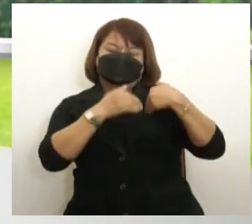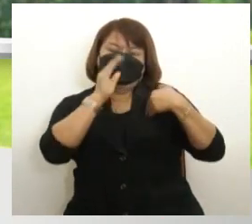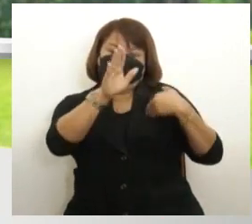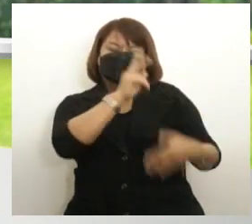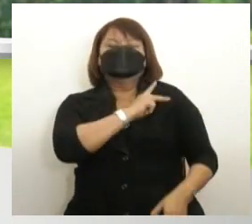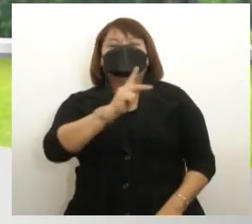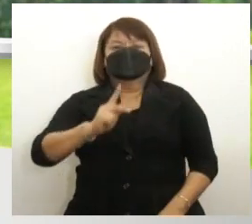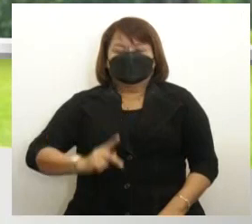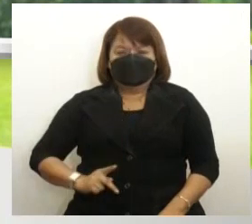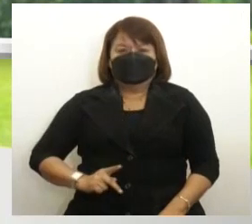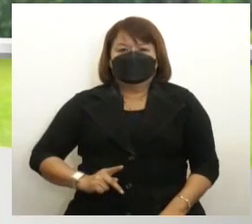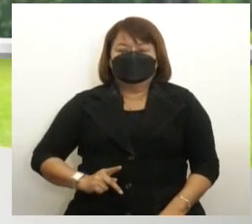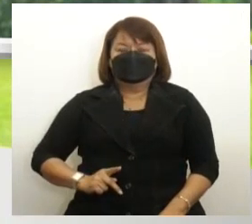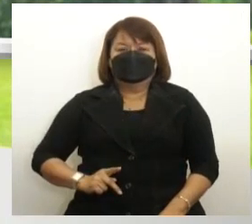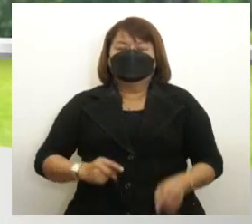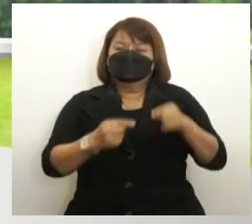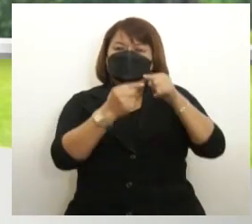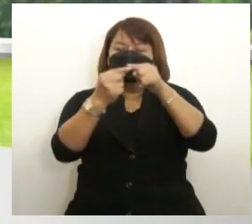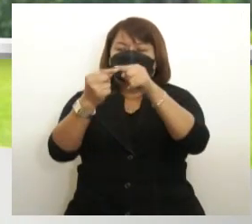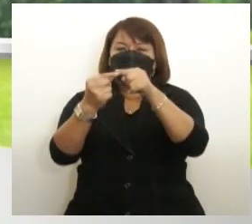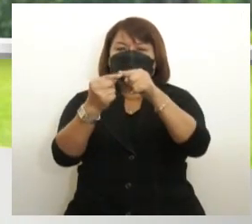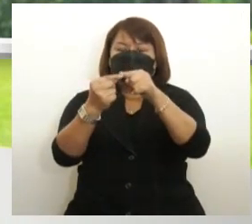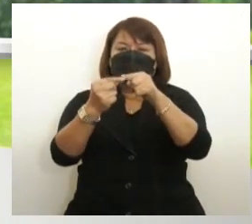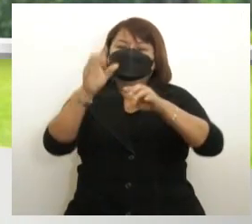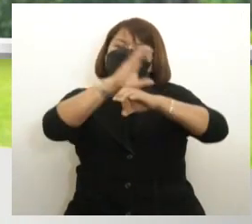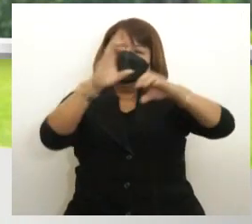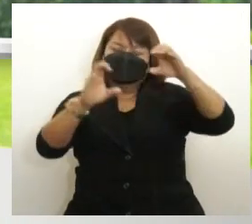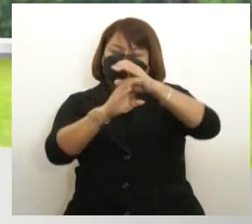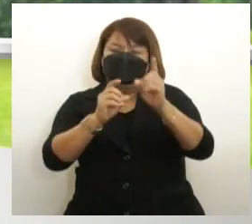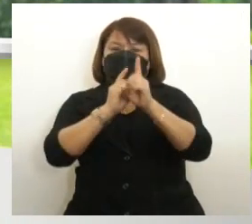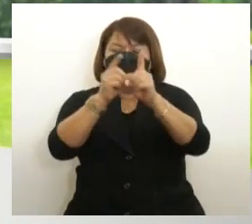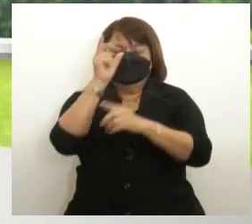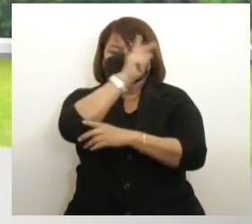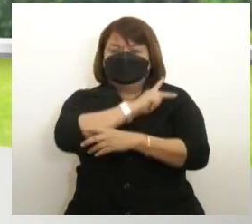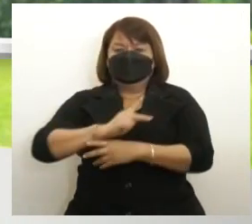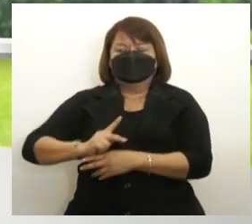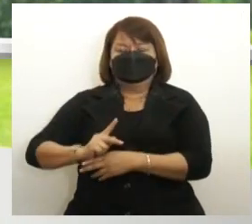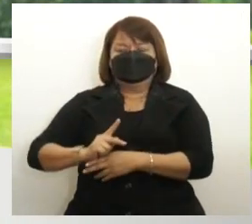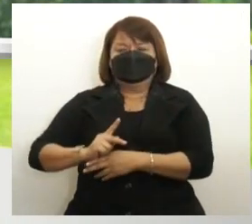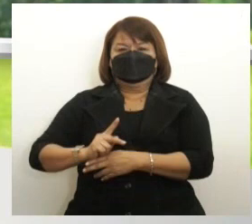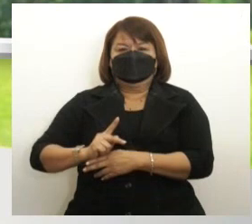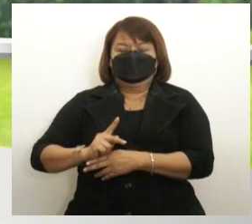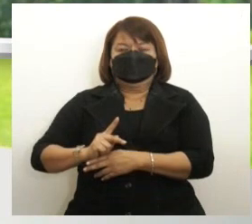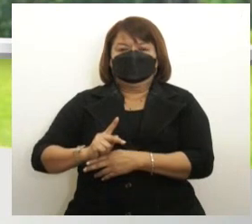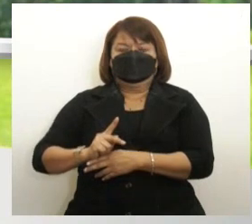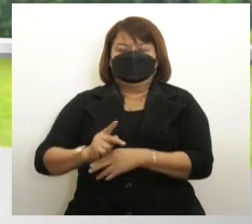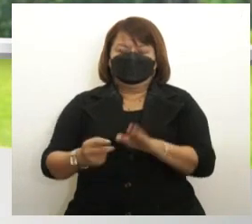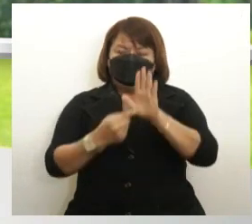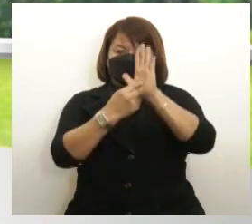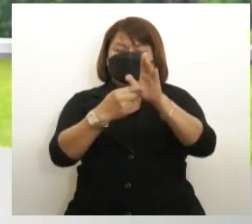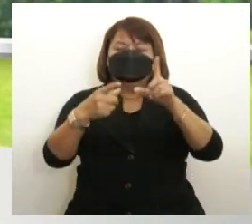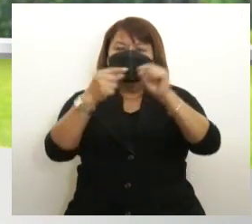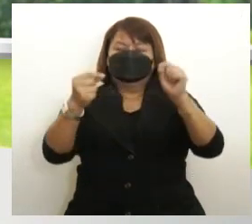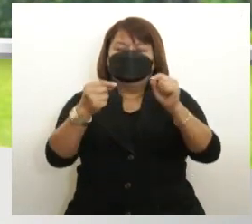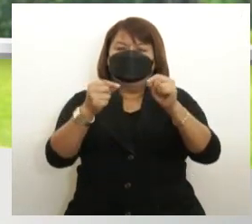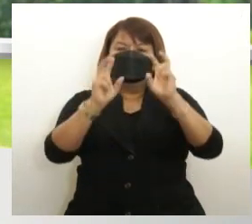พระมหากษัตริย์นะคะแล้วต่อเนื่องกันค่ะกับโครงการตามพระราชดำรินะคะวันนี้เราขอนำเสนอในชื่อตอน